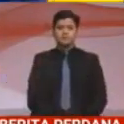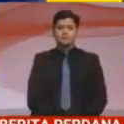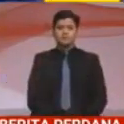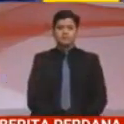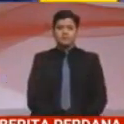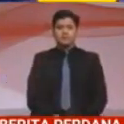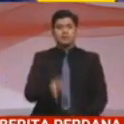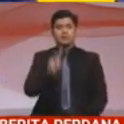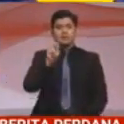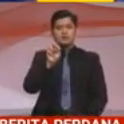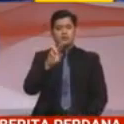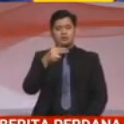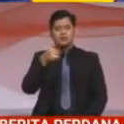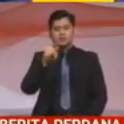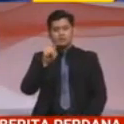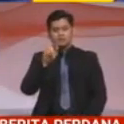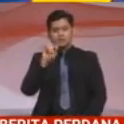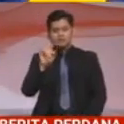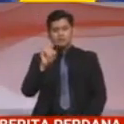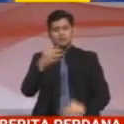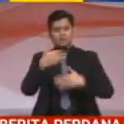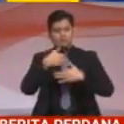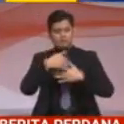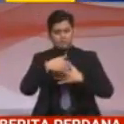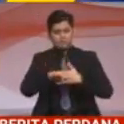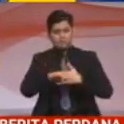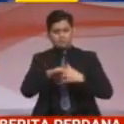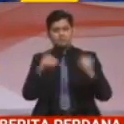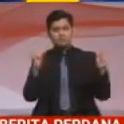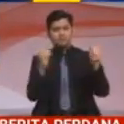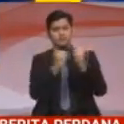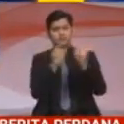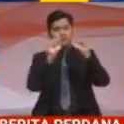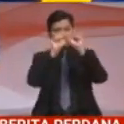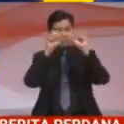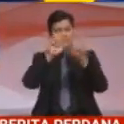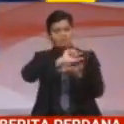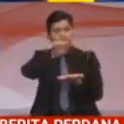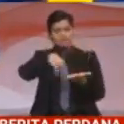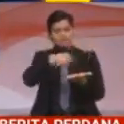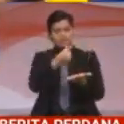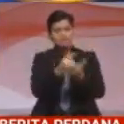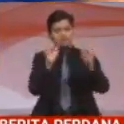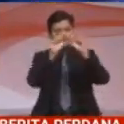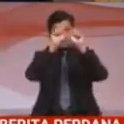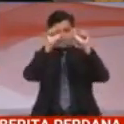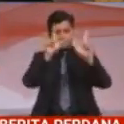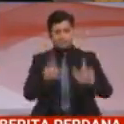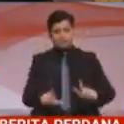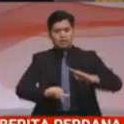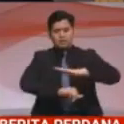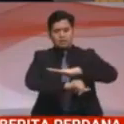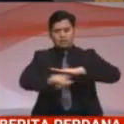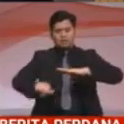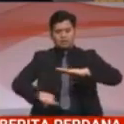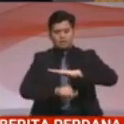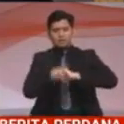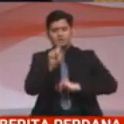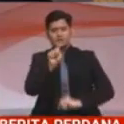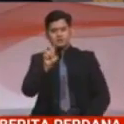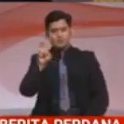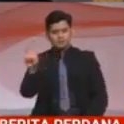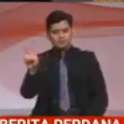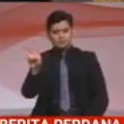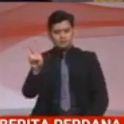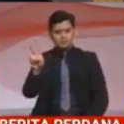Nor Yahati ditemui selepas majlis graduasi sijil eksekutif kursus asas penerbitan TV di Institut Penyiaran dan Penerangan Tun